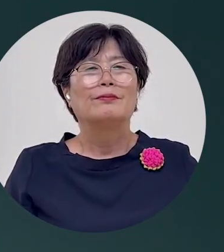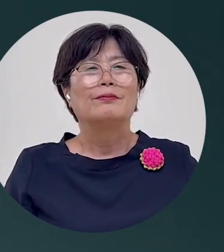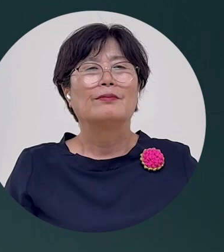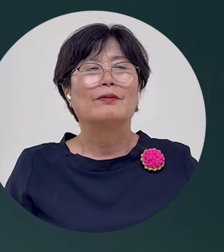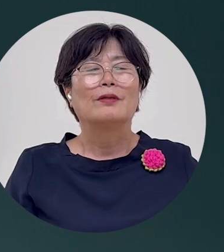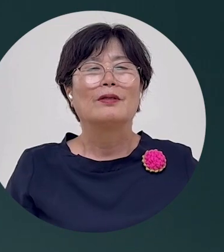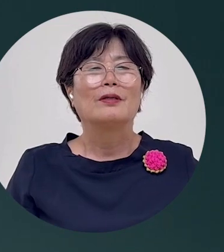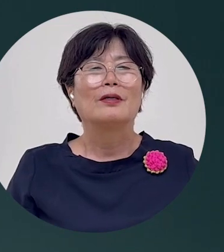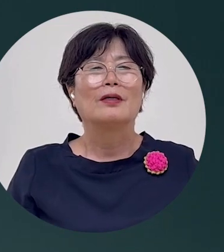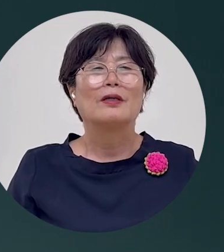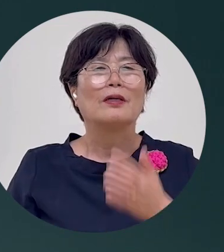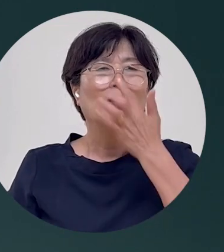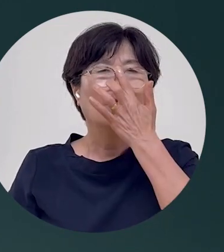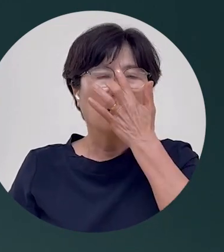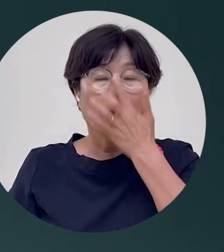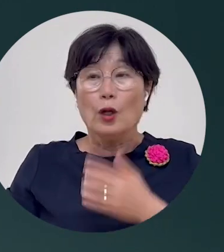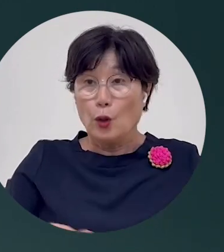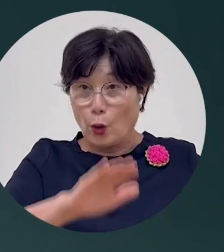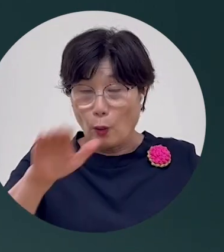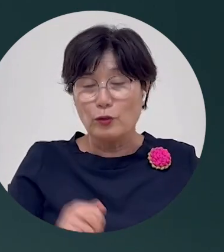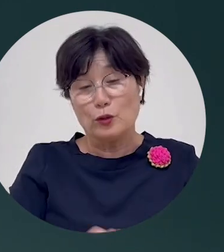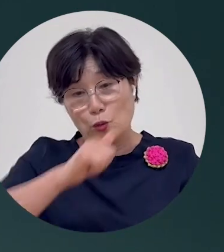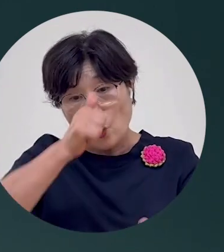여러분 타락한 인간이